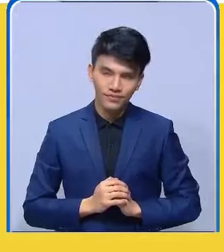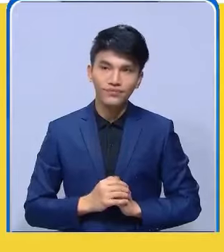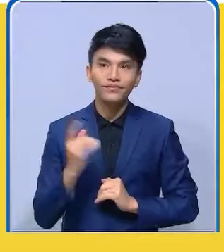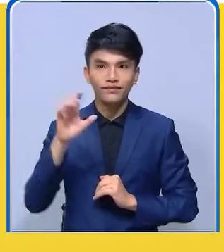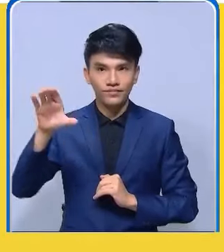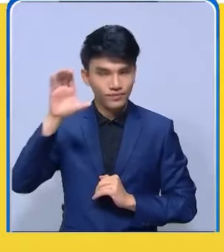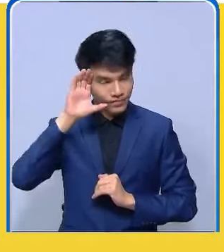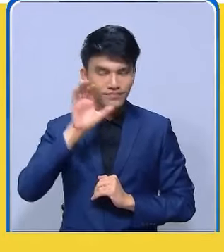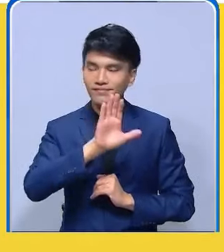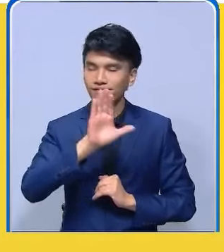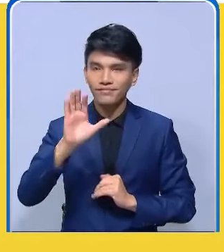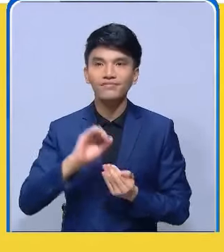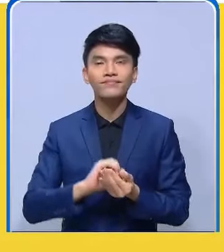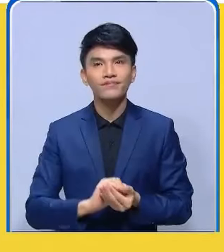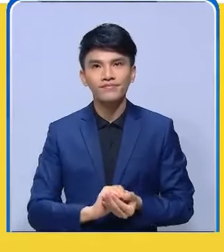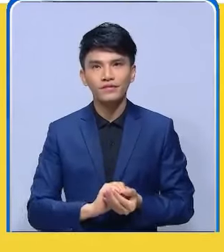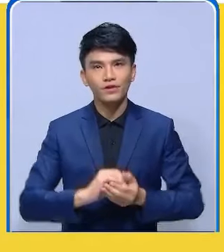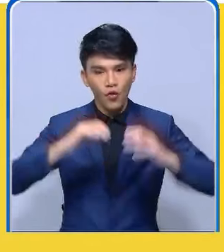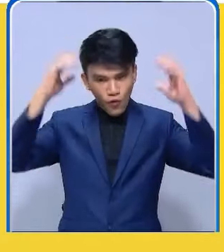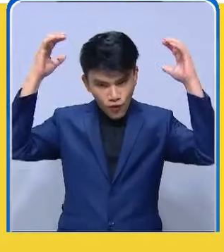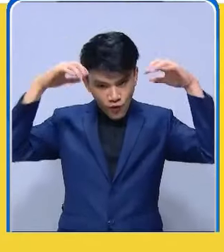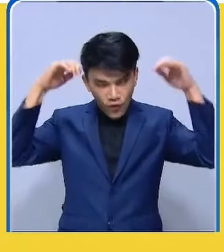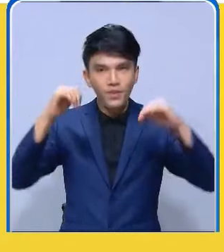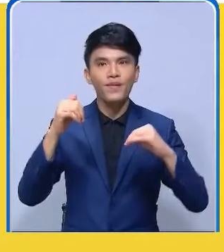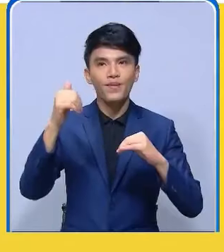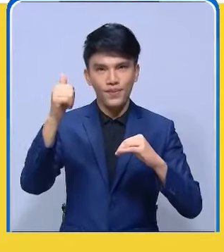เชื่อนะคะคุณผู้ชมแล้วฟ้าฝนก็เป็นใจเชียวค่ะท้อง